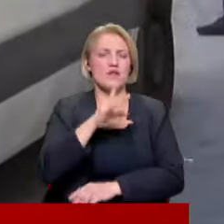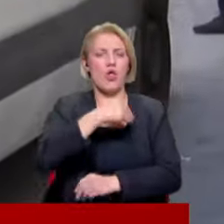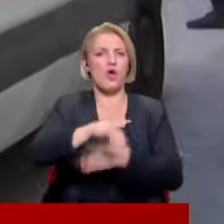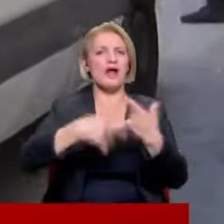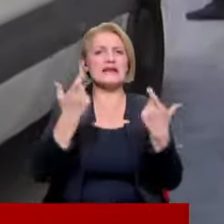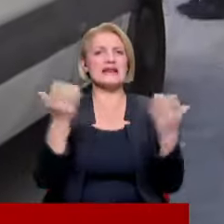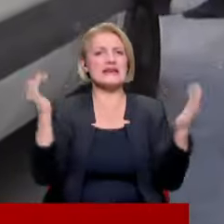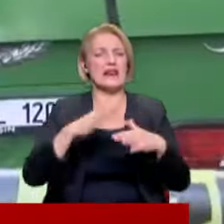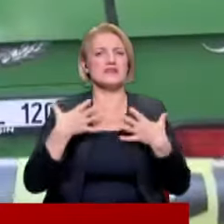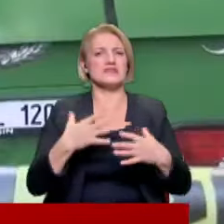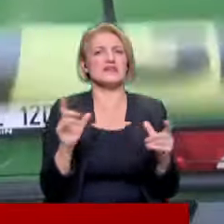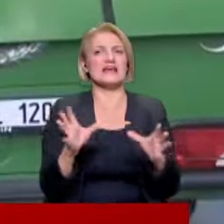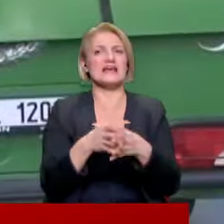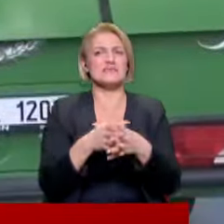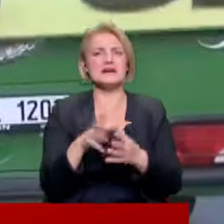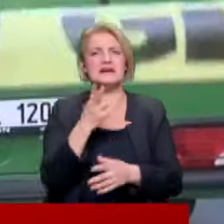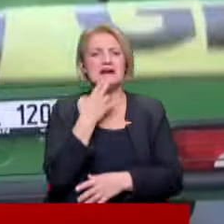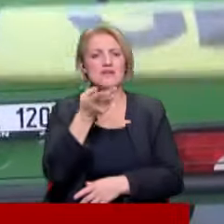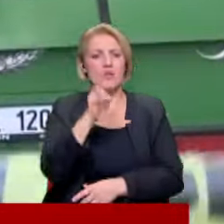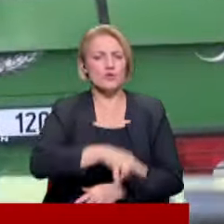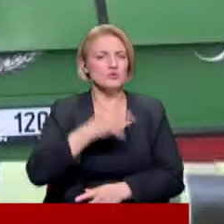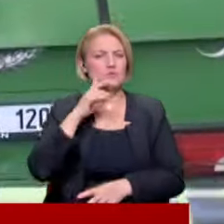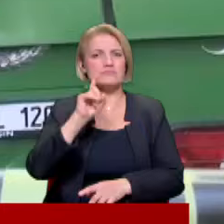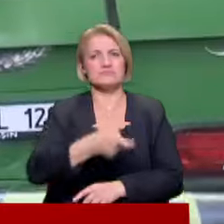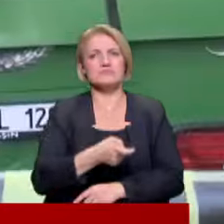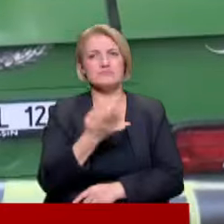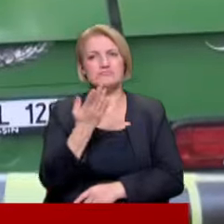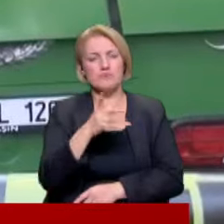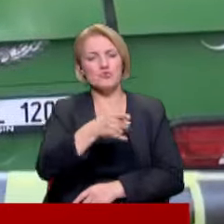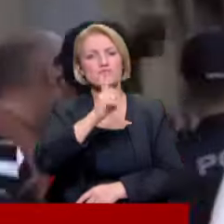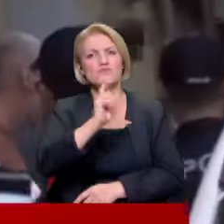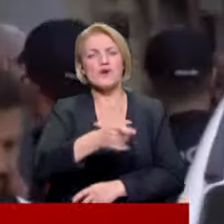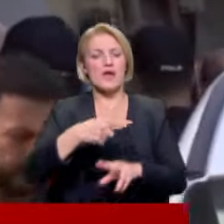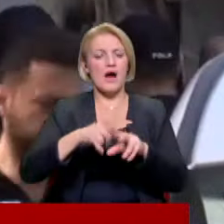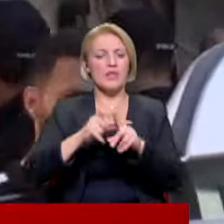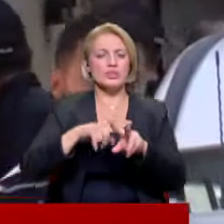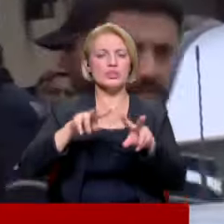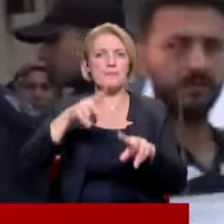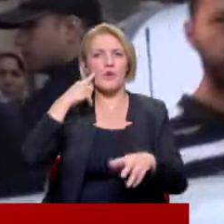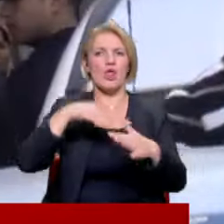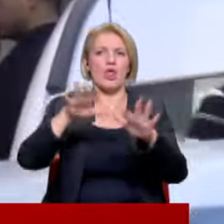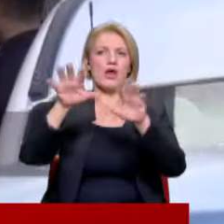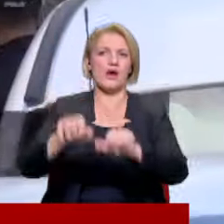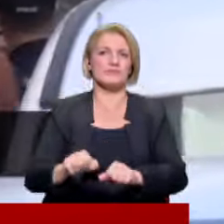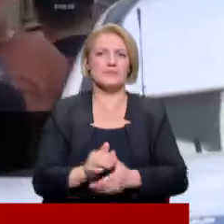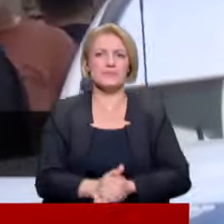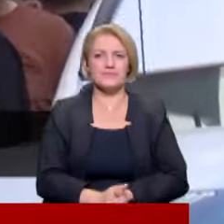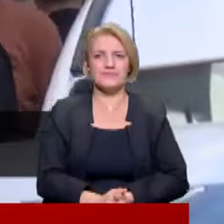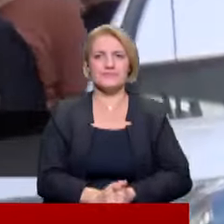Olay yerine gelen sağlık ekipleri kadının öldüğünü tespit etti. Onu vuran Adem Muslu gözaltına alındı.